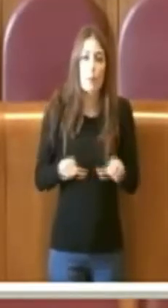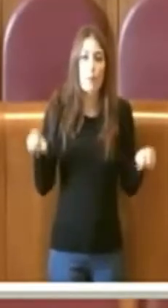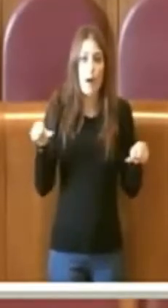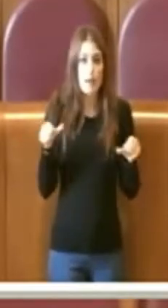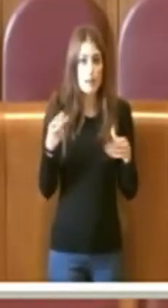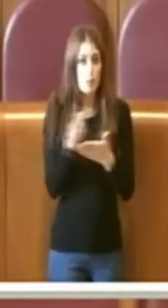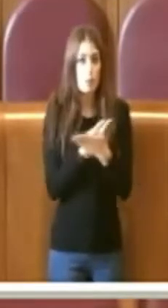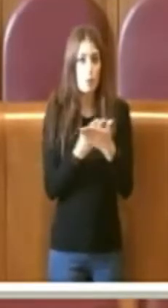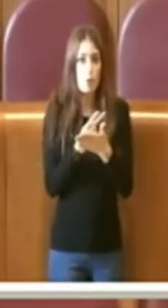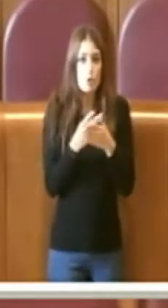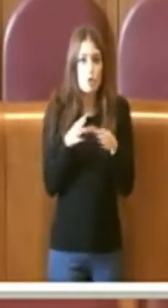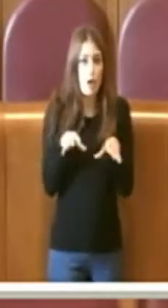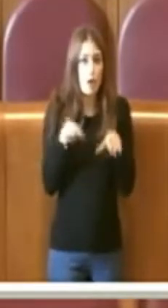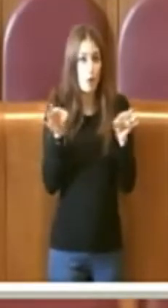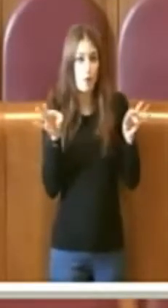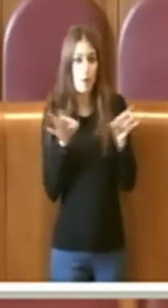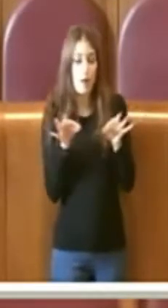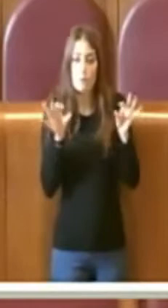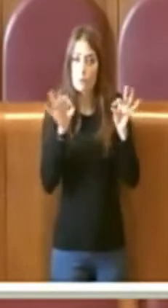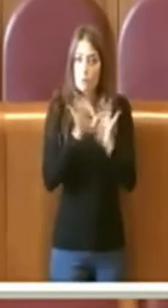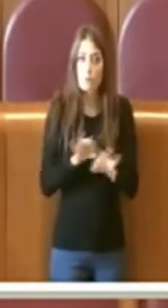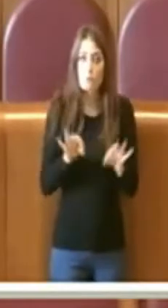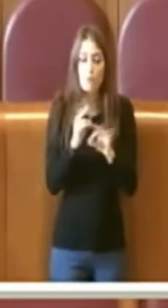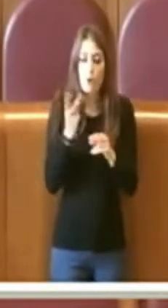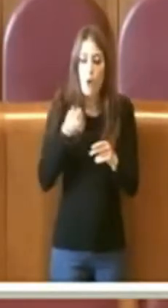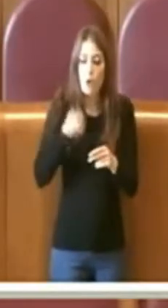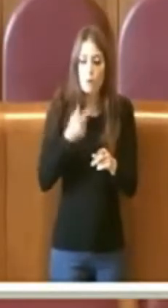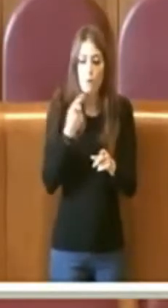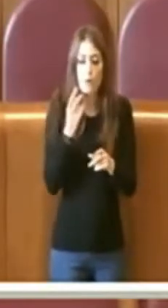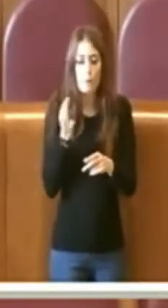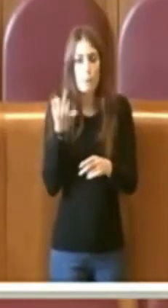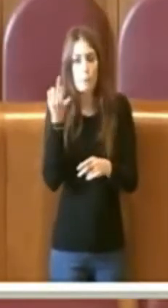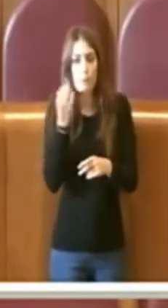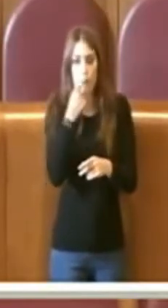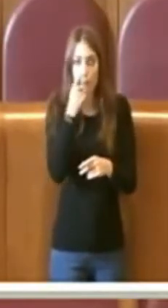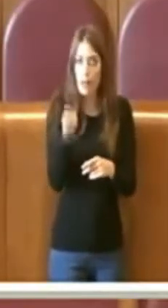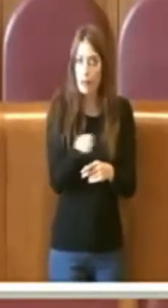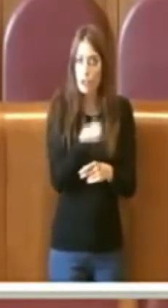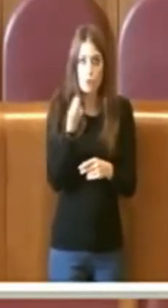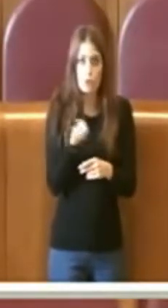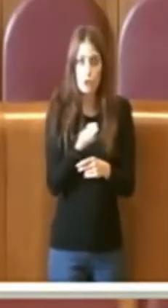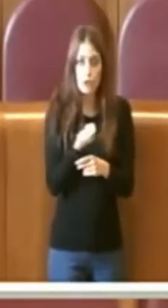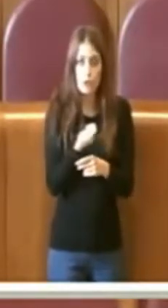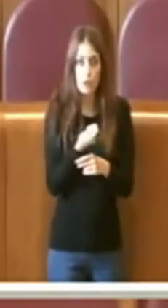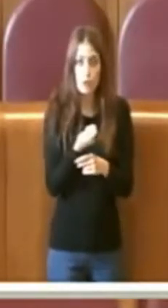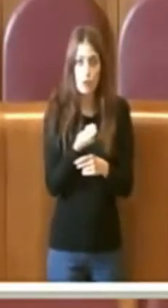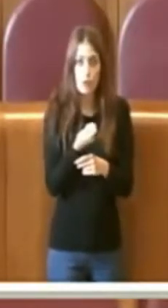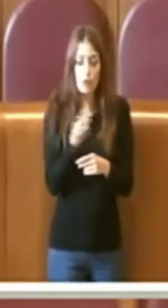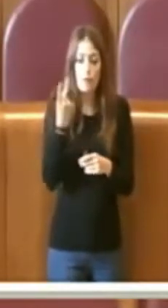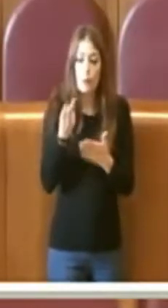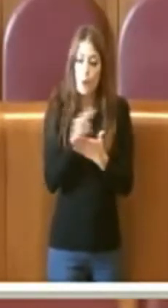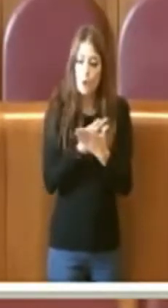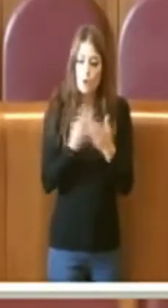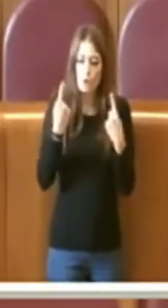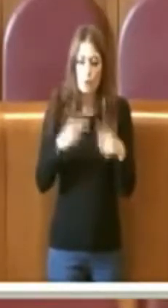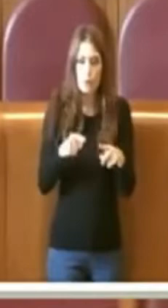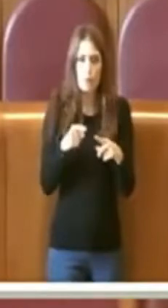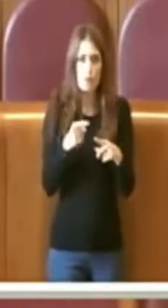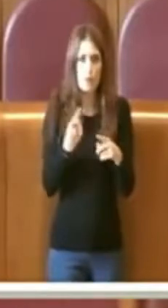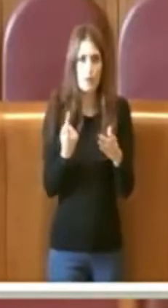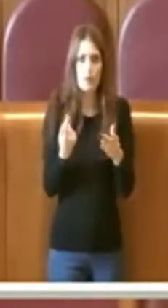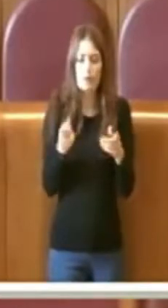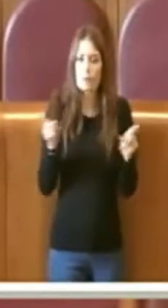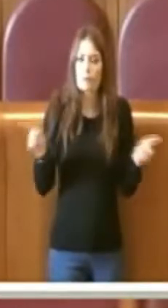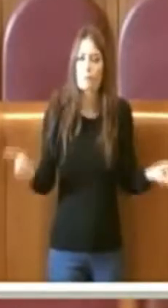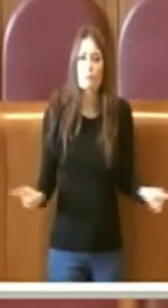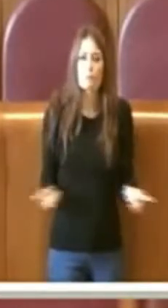ci portava ogni qualvolta, sembrava una presa in giro, ma questi progetti in cui veniva ribadito il vecchio